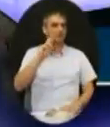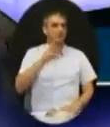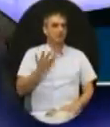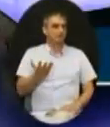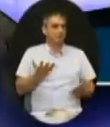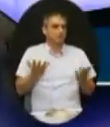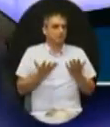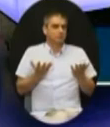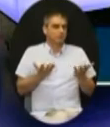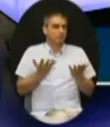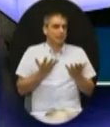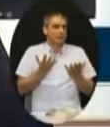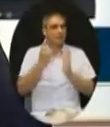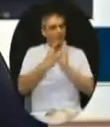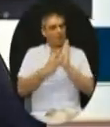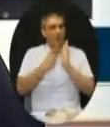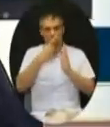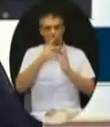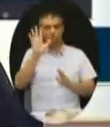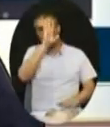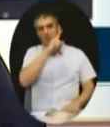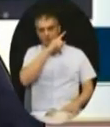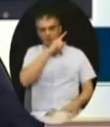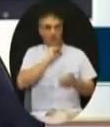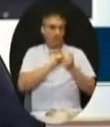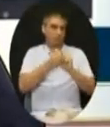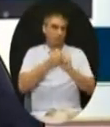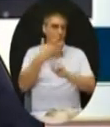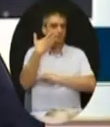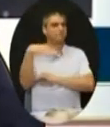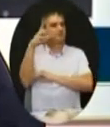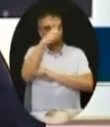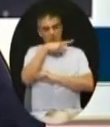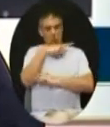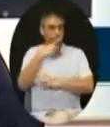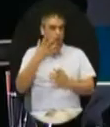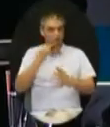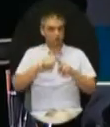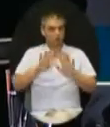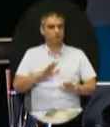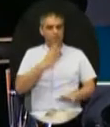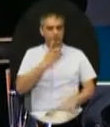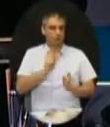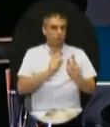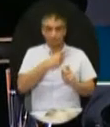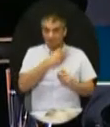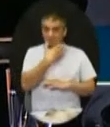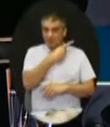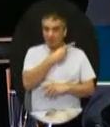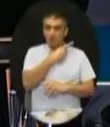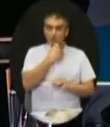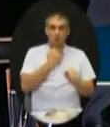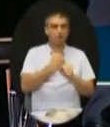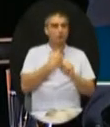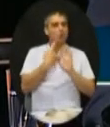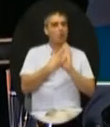בעצם איך החקיקה באירופה, או במדינות שבהן יש גזענות, האם המדינות האלה מפעילות